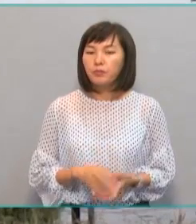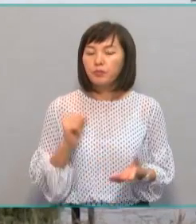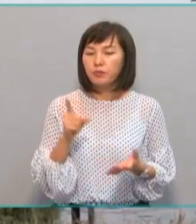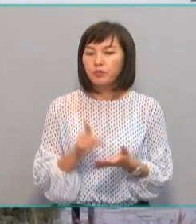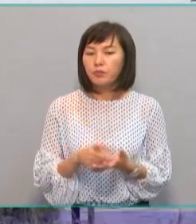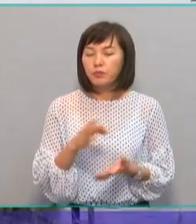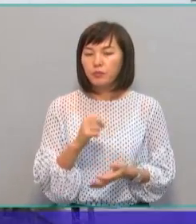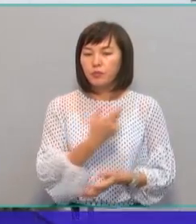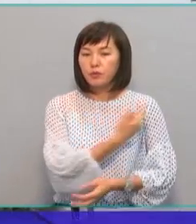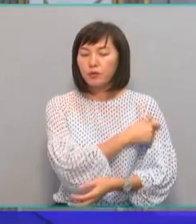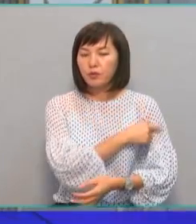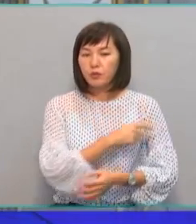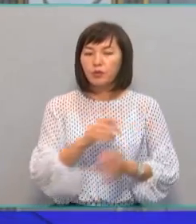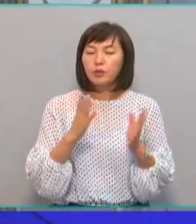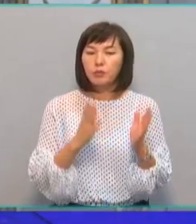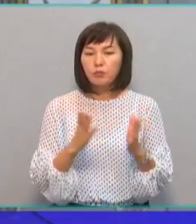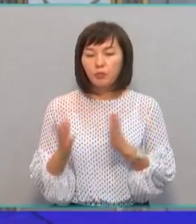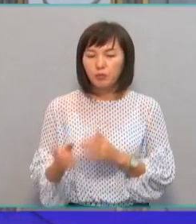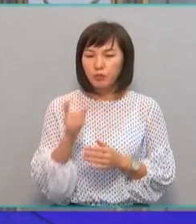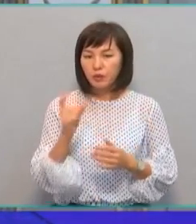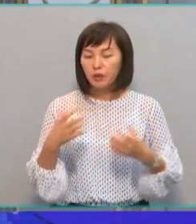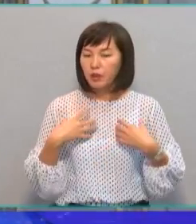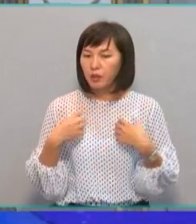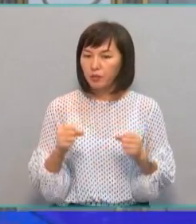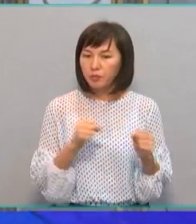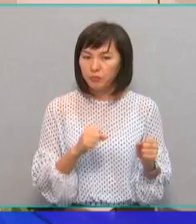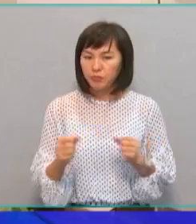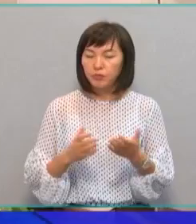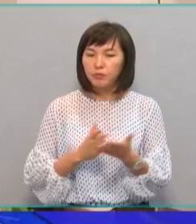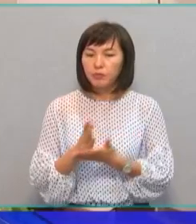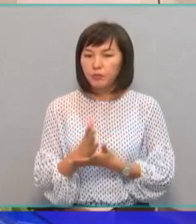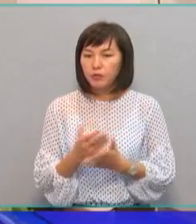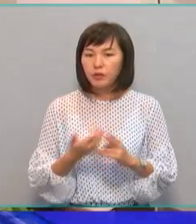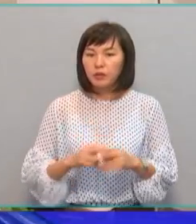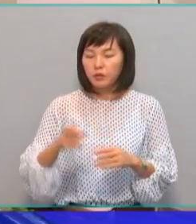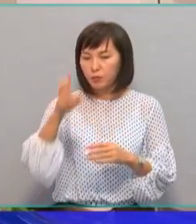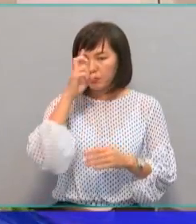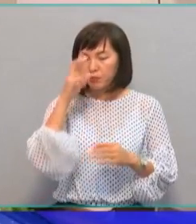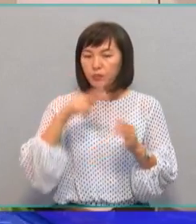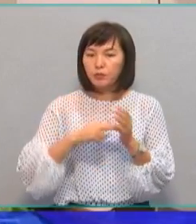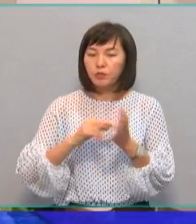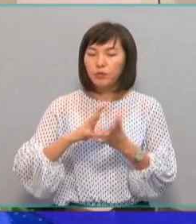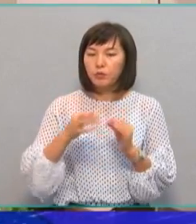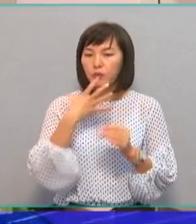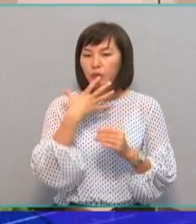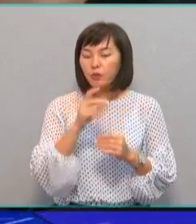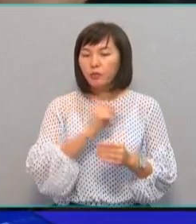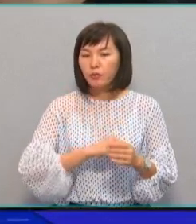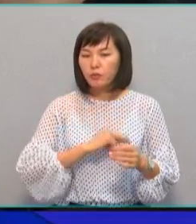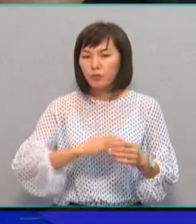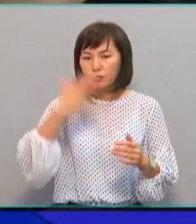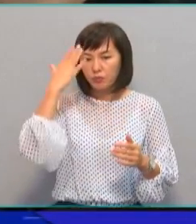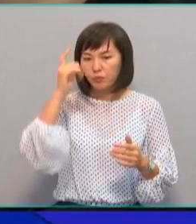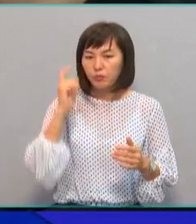Міндетті әлеуметтік медициналық сақтандырудың жүйесі халықтың денсаулығын қорғауға бағытталған. Бұл мемлекеттік жоба арқылы кез келген жұмысқа